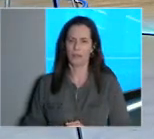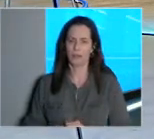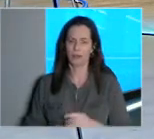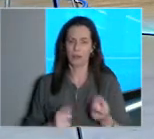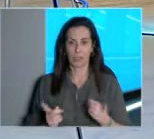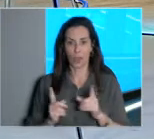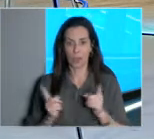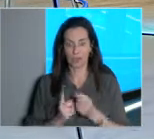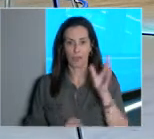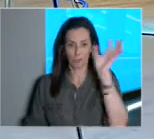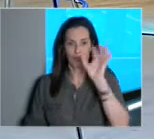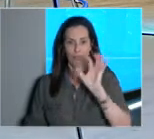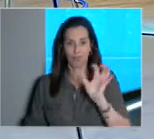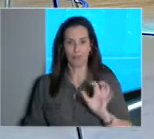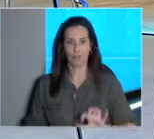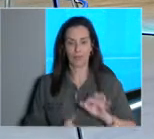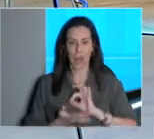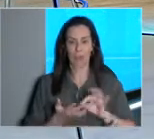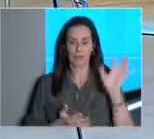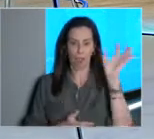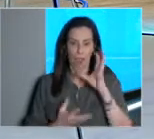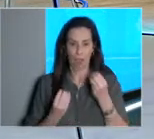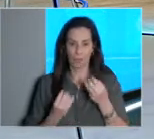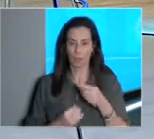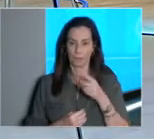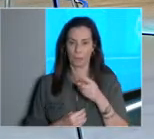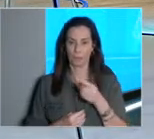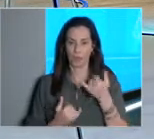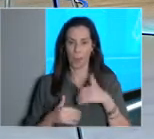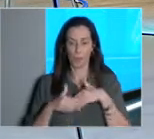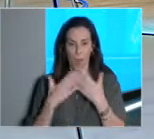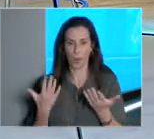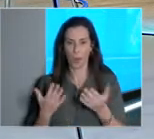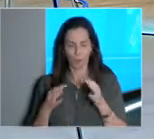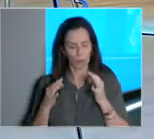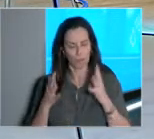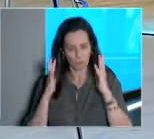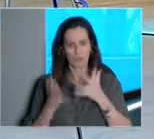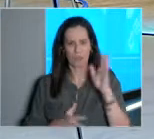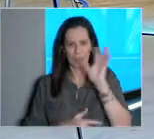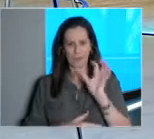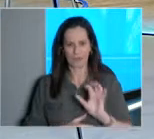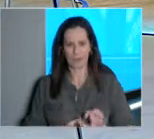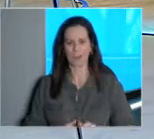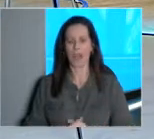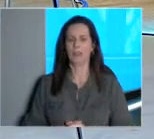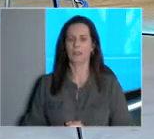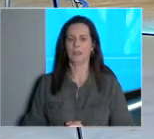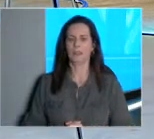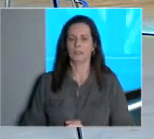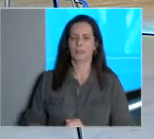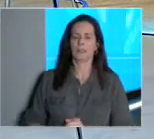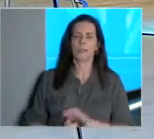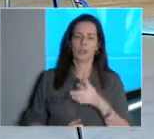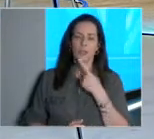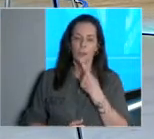בקצרה? זה לא ממש בקצרה, זה וואחד פוסט ארוך. נכון, היא קמה בוקר בהחלט תאונה. אוקיי. אז זה